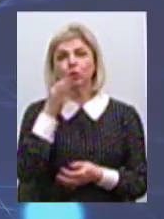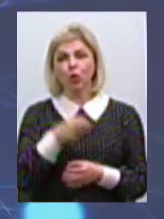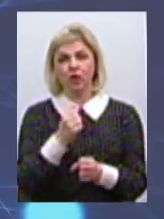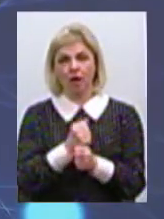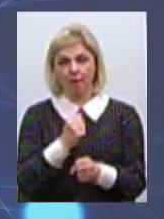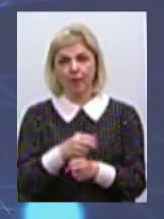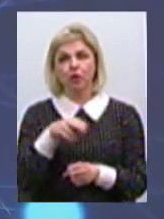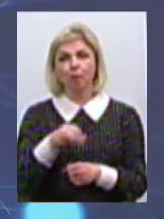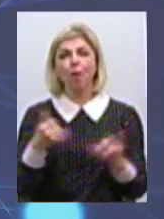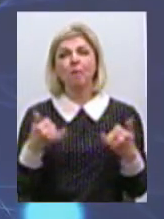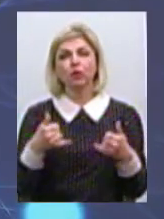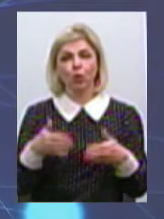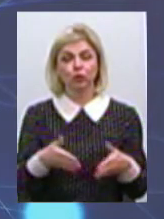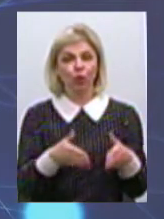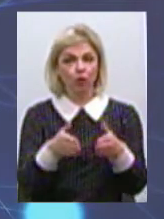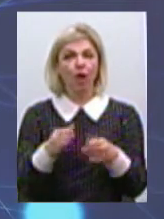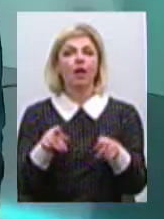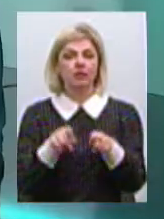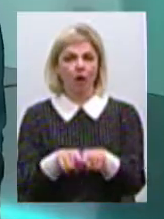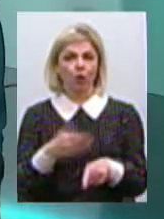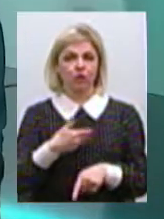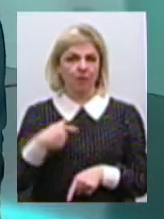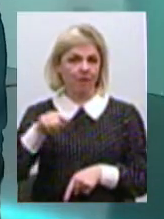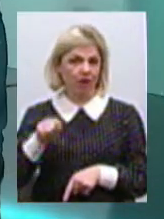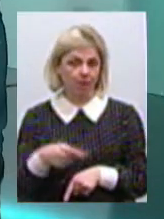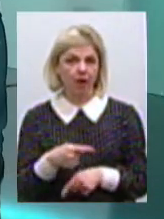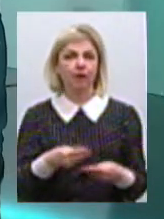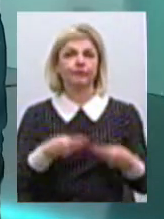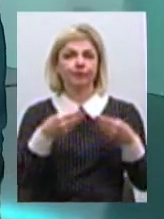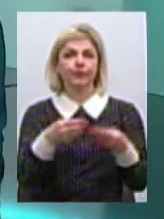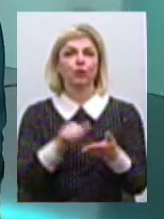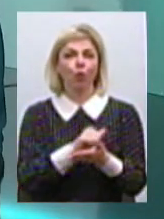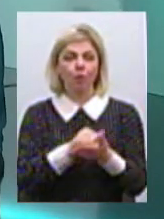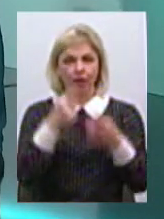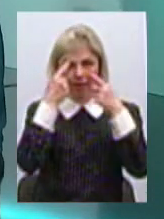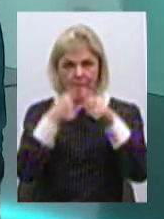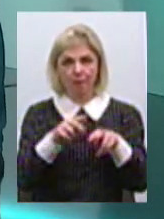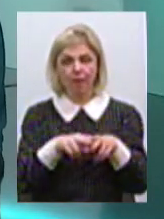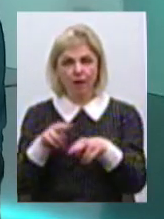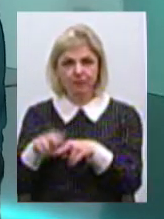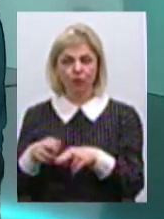дорозі. А також ми вимагали надати документи, техпаспорти, техніки